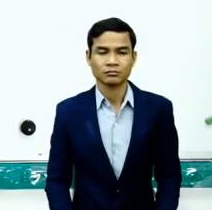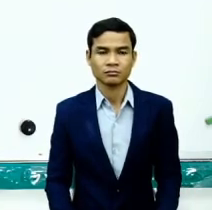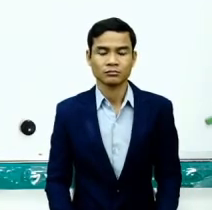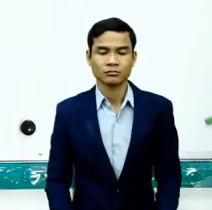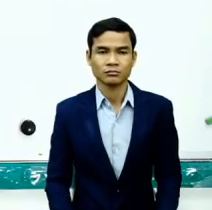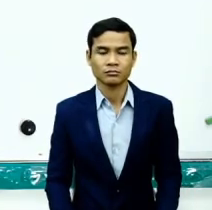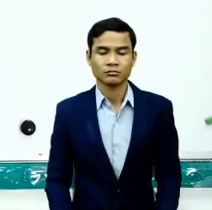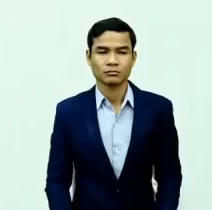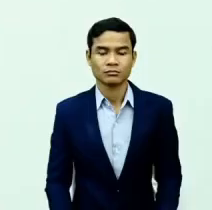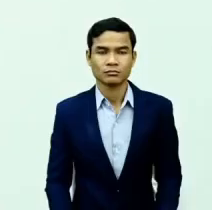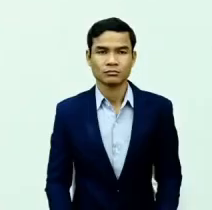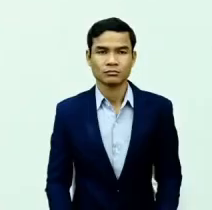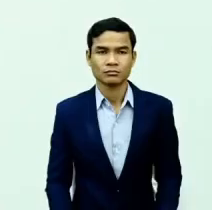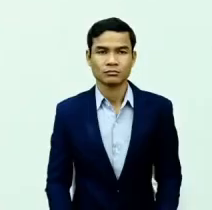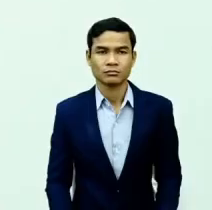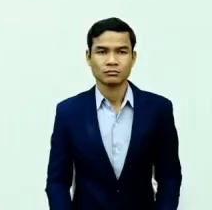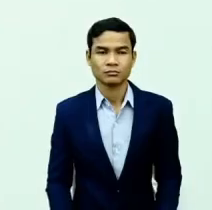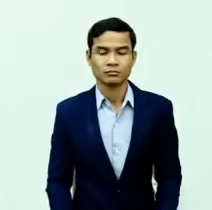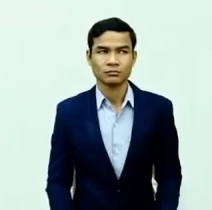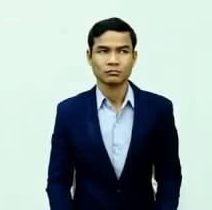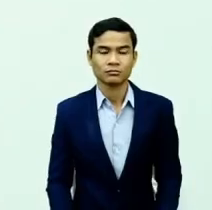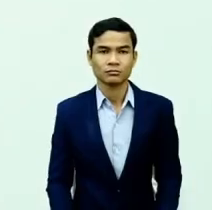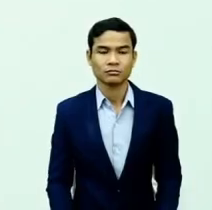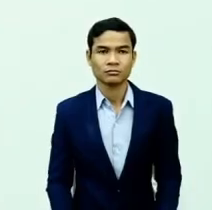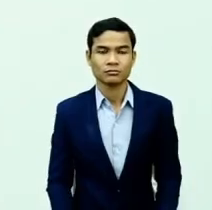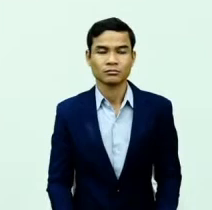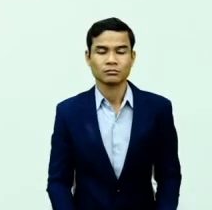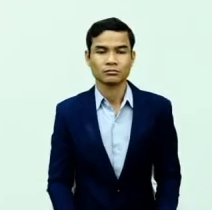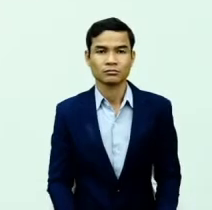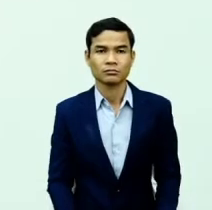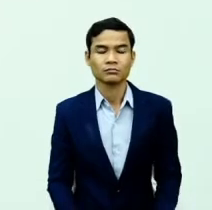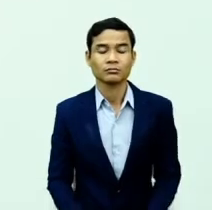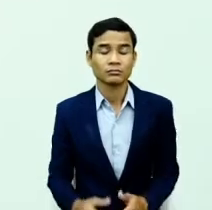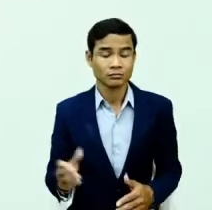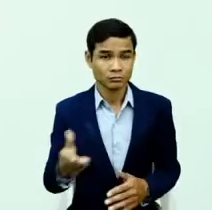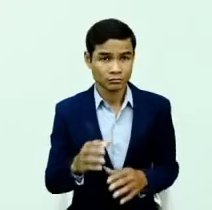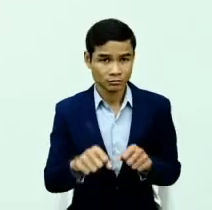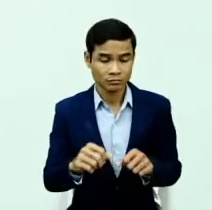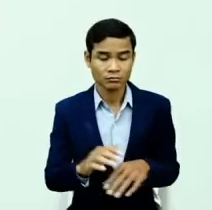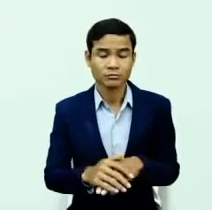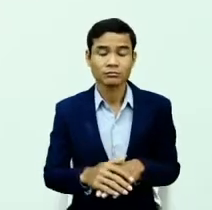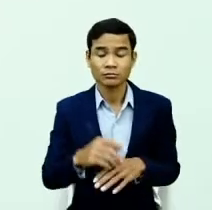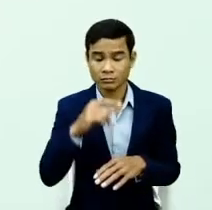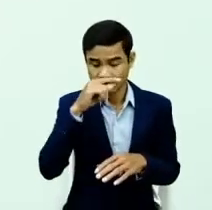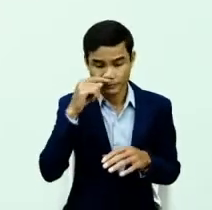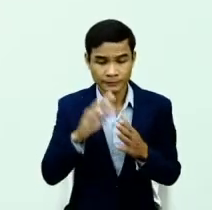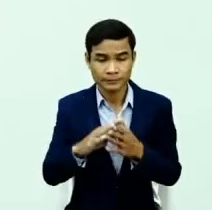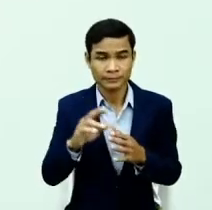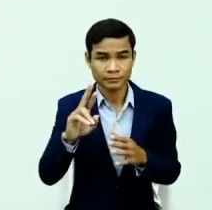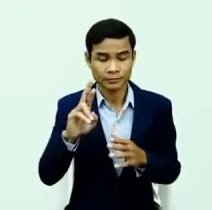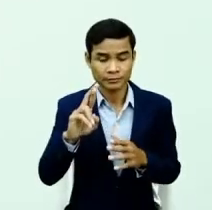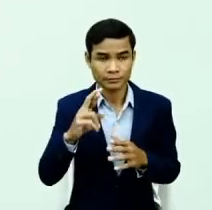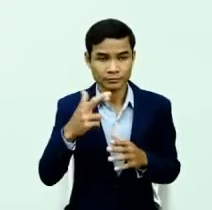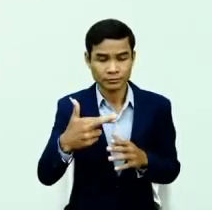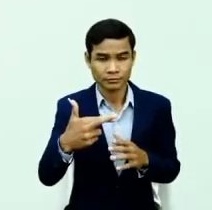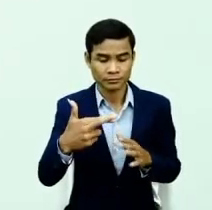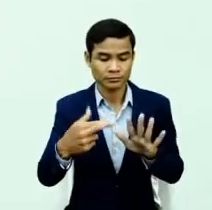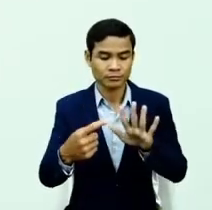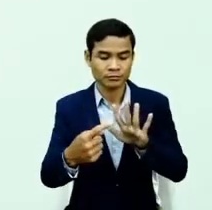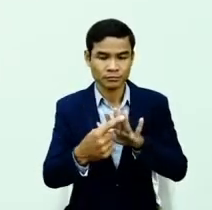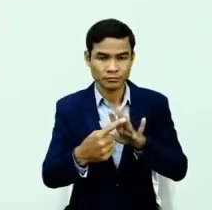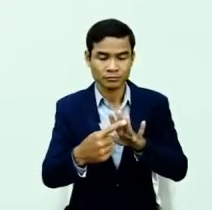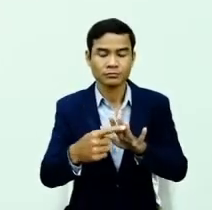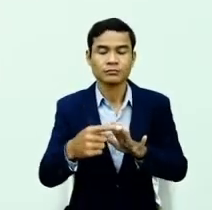chả con nấy cái chế bị ốt đá miền ạ xó ố đó chướng